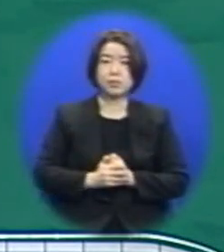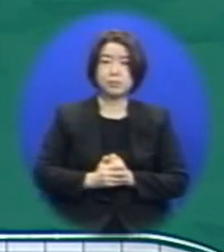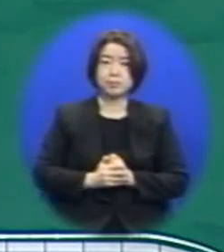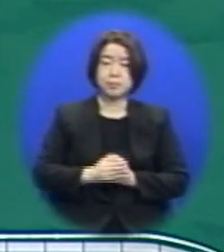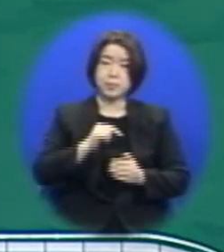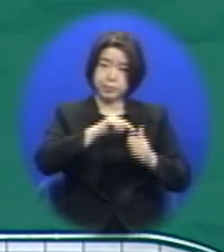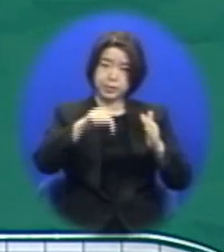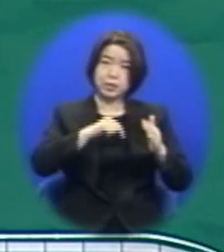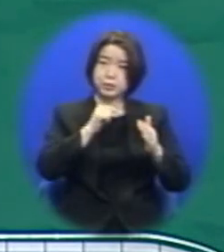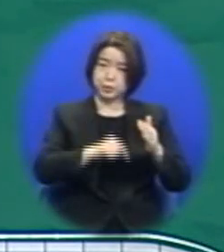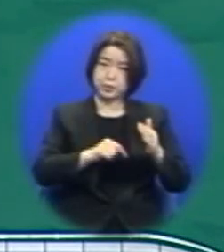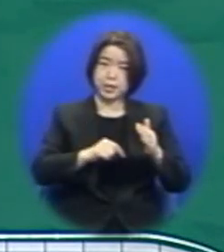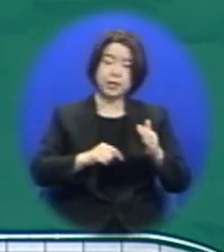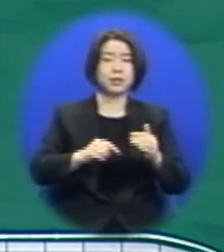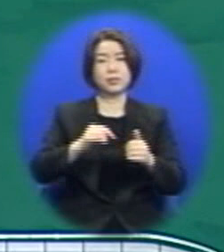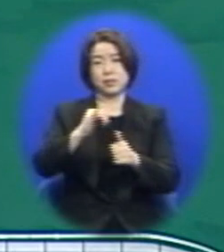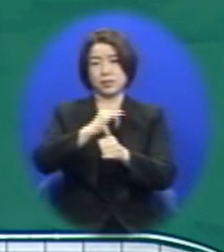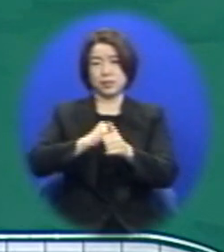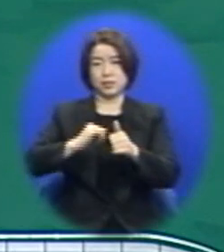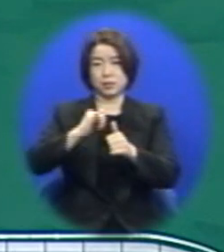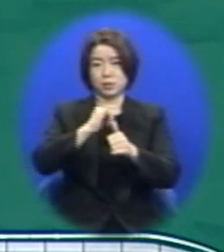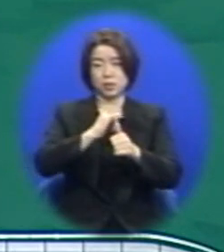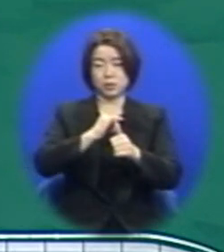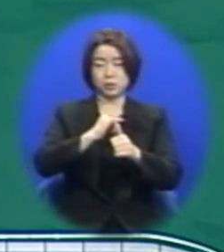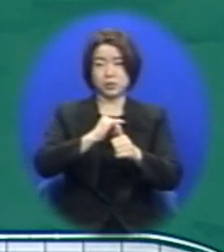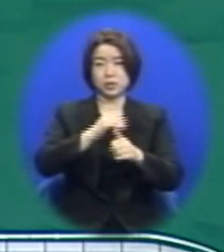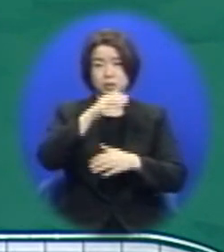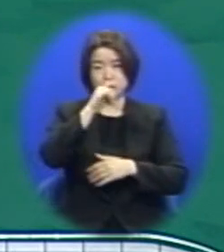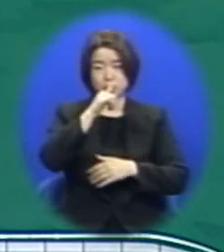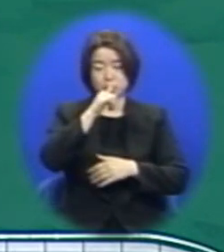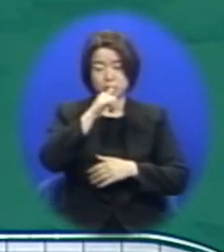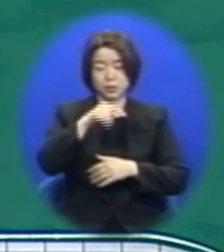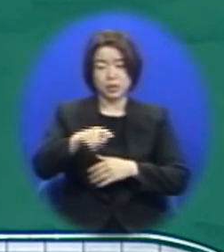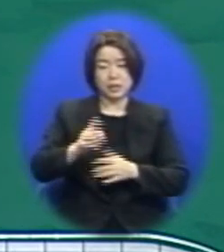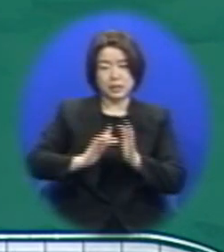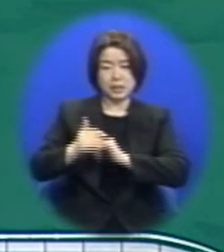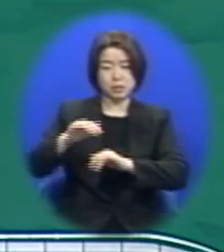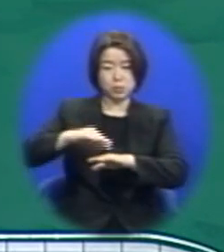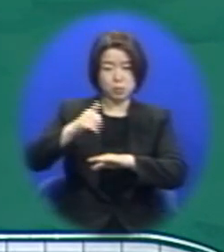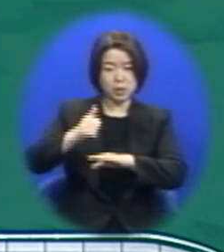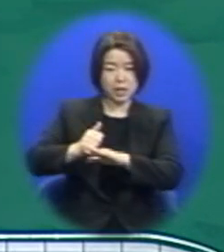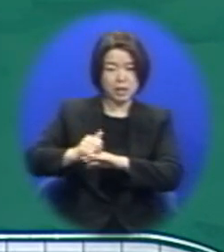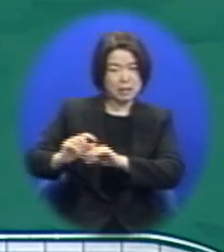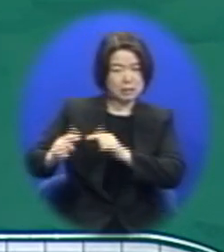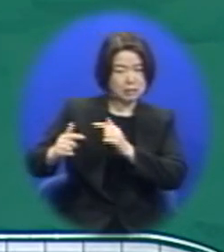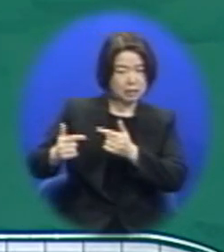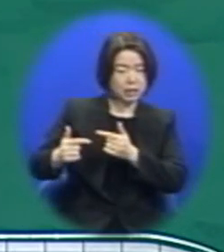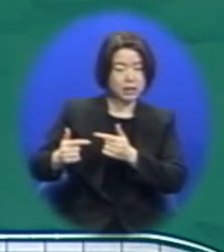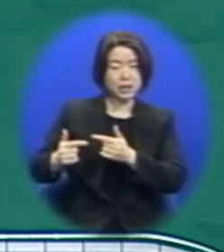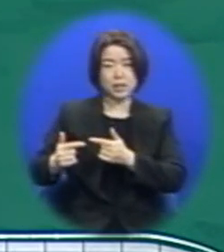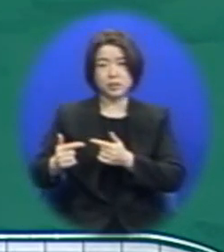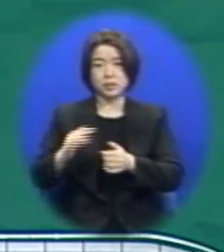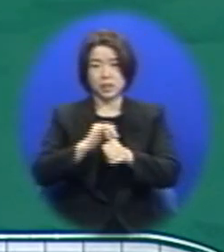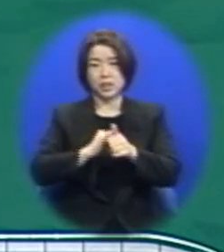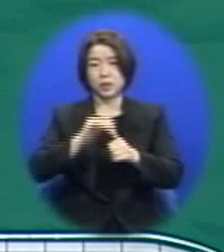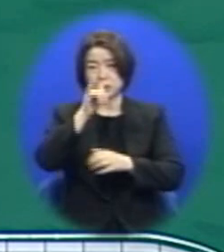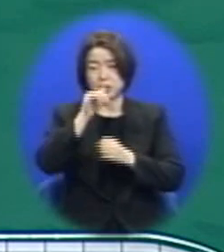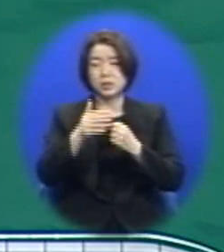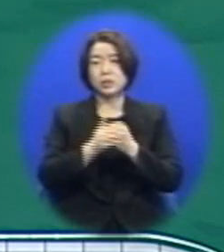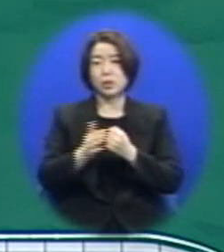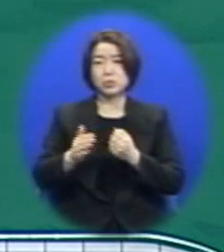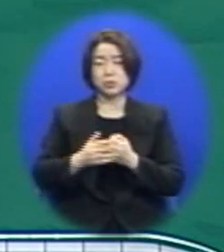그 속에 예수님의 왕되심을 거부하는 헤롯이 있기 때문입니다. 그러므로 여러분이 내일